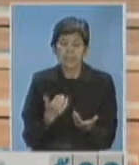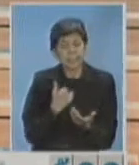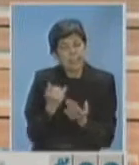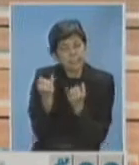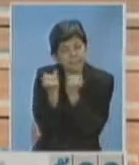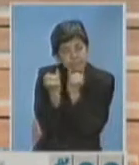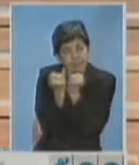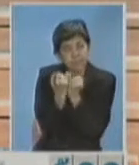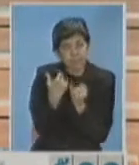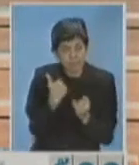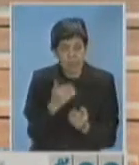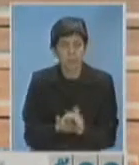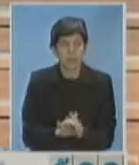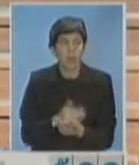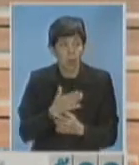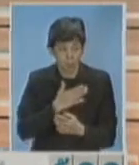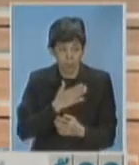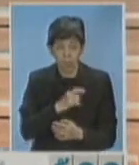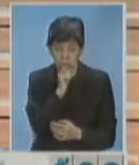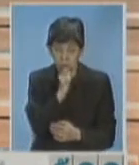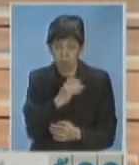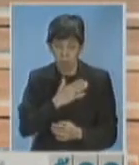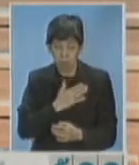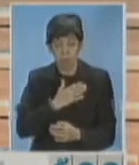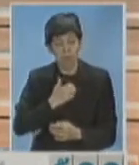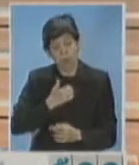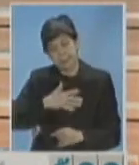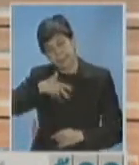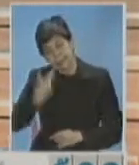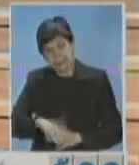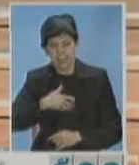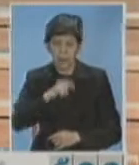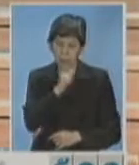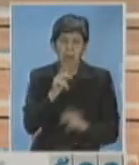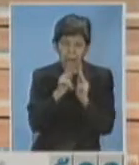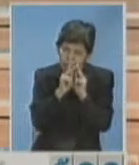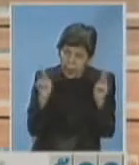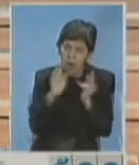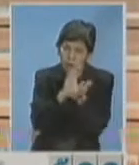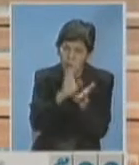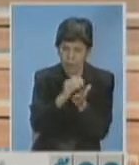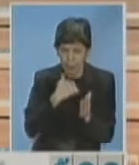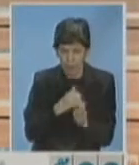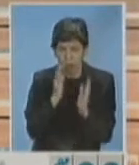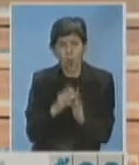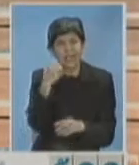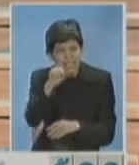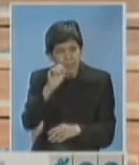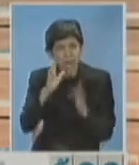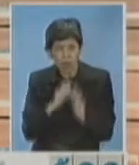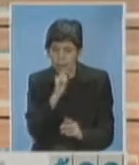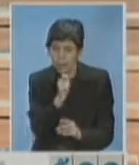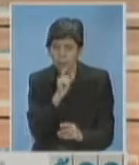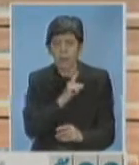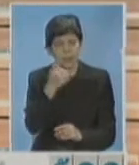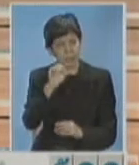ใคร่กันแล้วผมก็เป็นโฆษกด้วยบางครั้งผมไม่สบายใจนะคำว่าโฆษกเนี่ยในกรรมธิการงบประมาณนี่มีโฆษก15คนครับท่าน